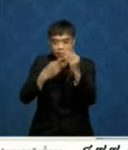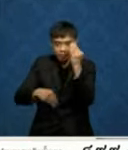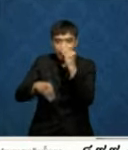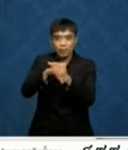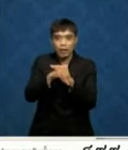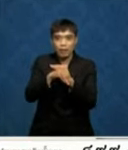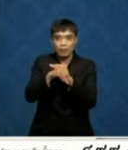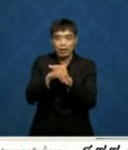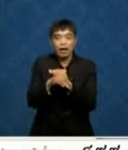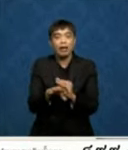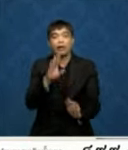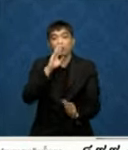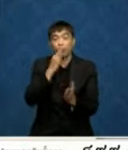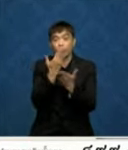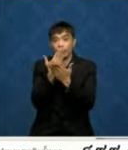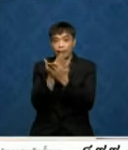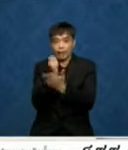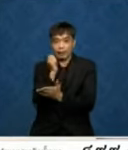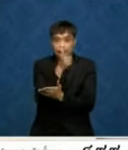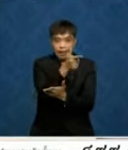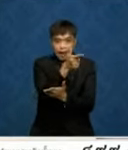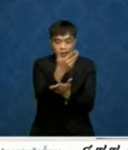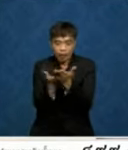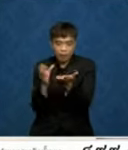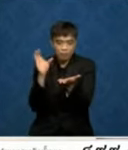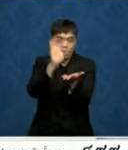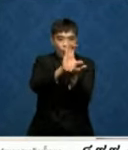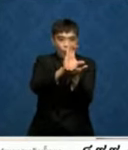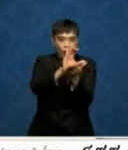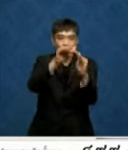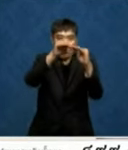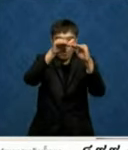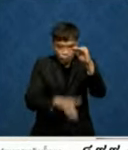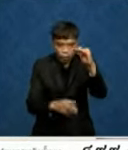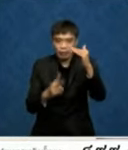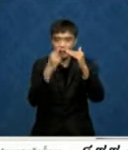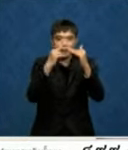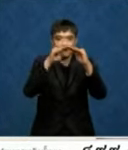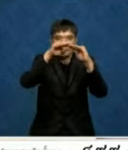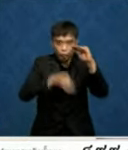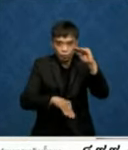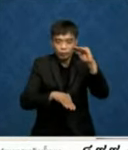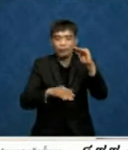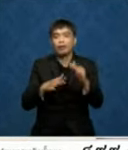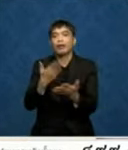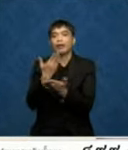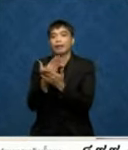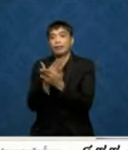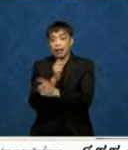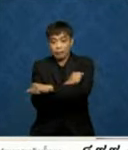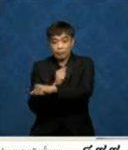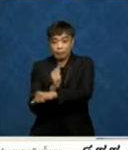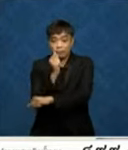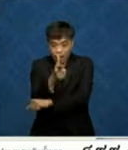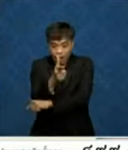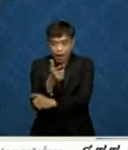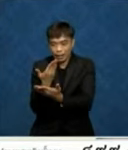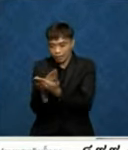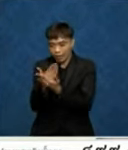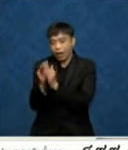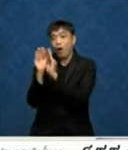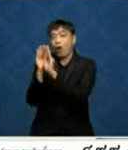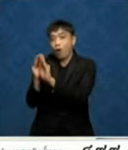าณด้วยการตัดลดงบประมาณรายจ่ายในขณะที่การจ้างงานการผลิตการออมจะได้รับผลกระทบเป็นวง